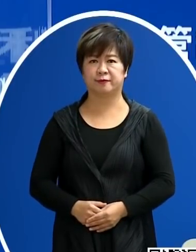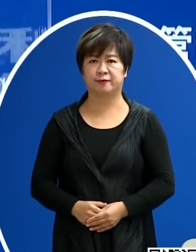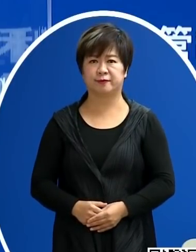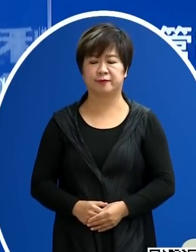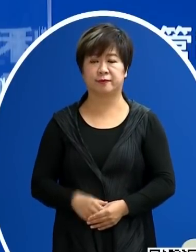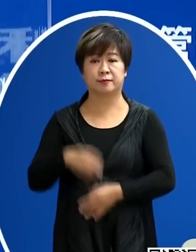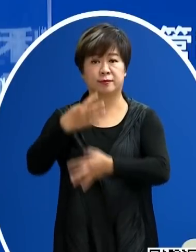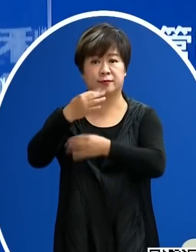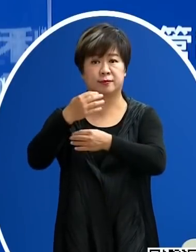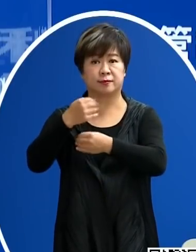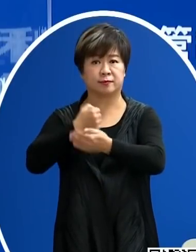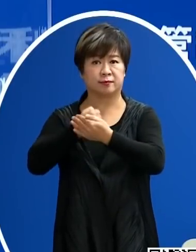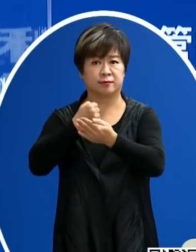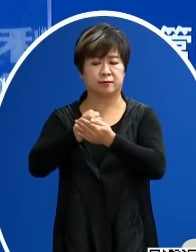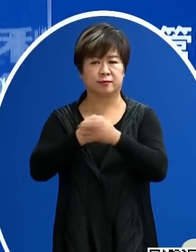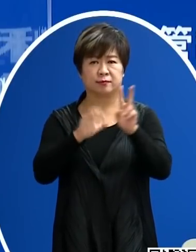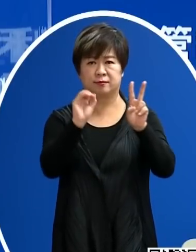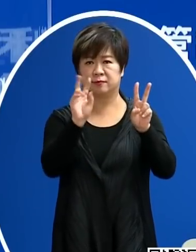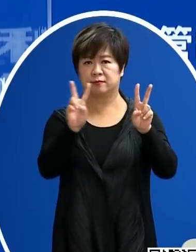那这次的效期是到